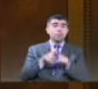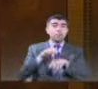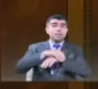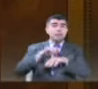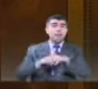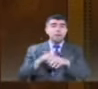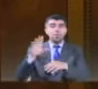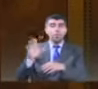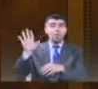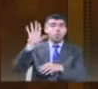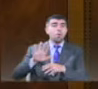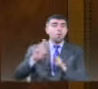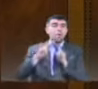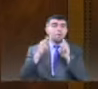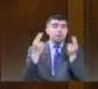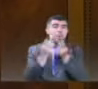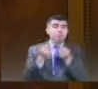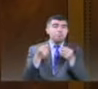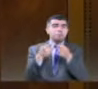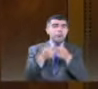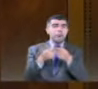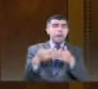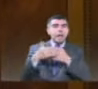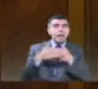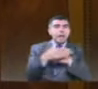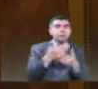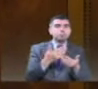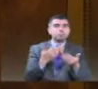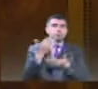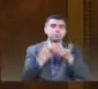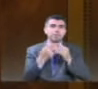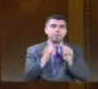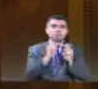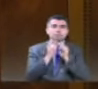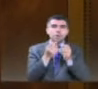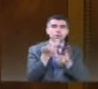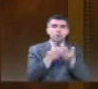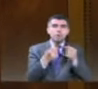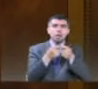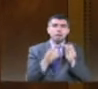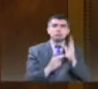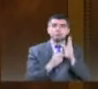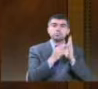والتنمية الاقتصاديين تعزيز التقارب بين المغرب والمنظمة وتسيير التحاق المغرب بركب الدول الصاعدة،